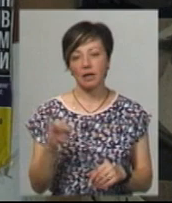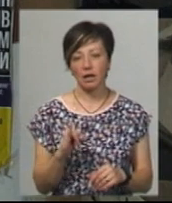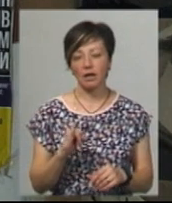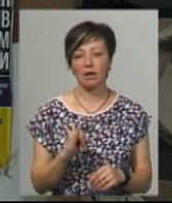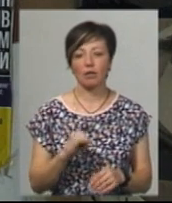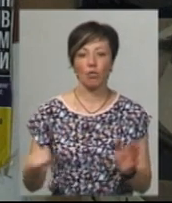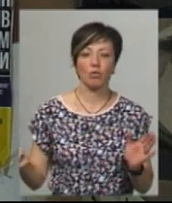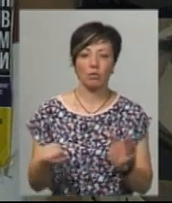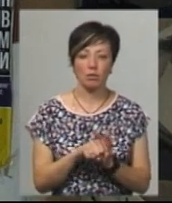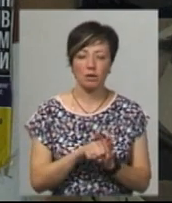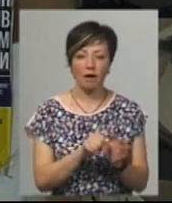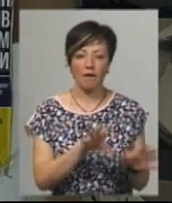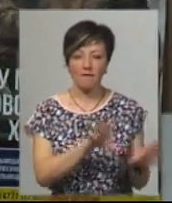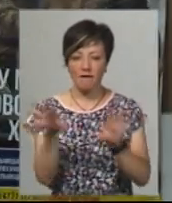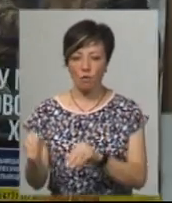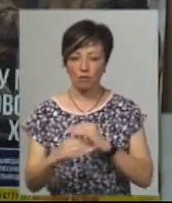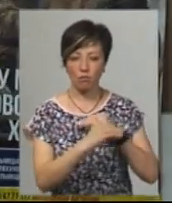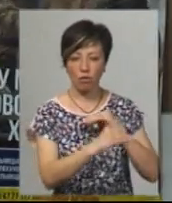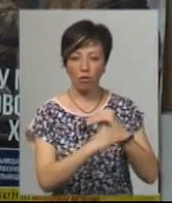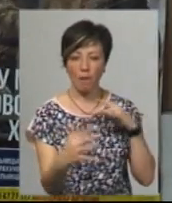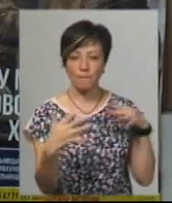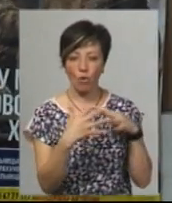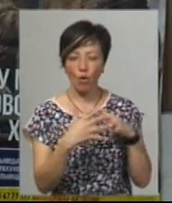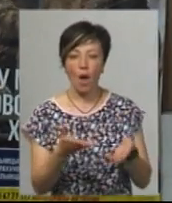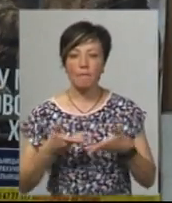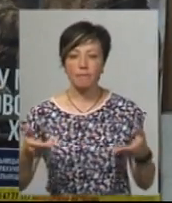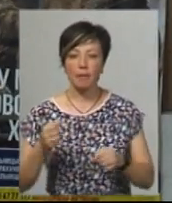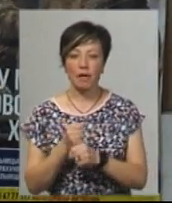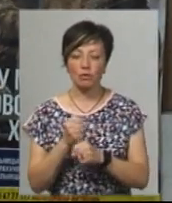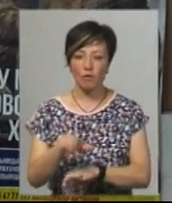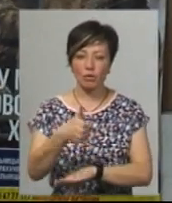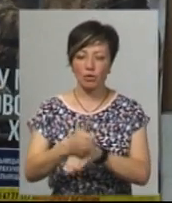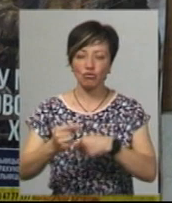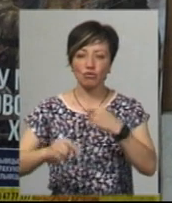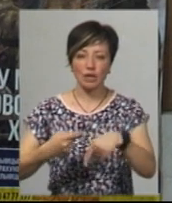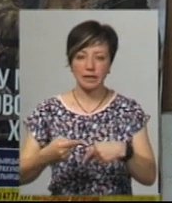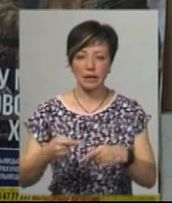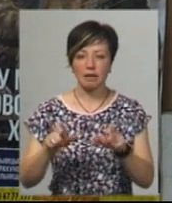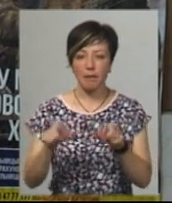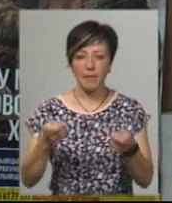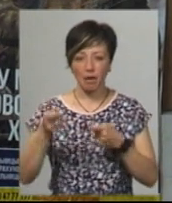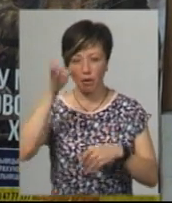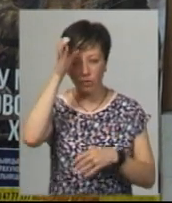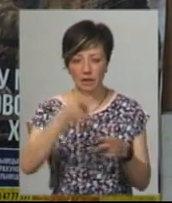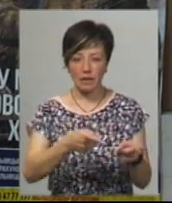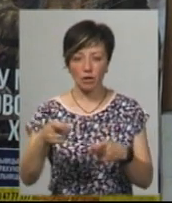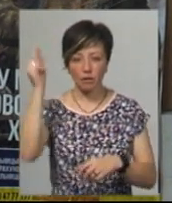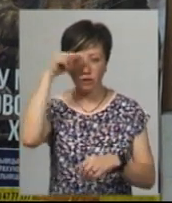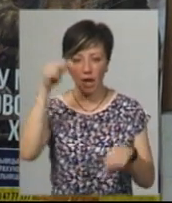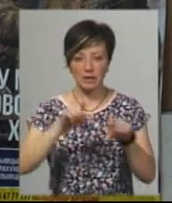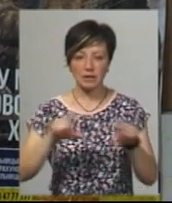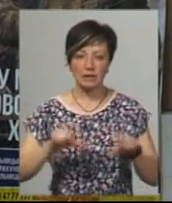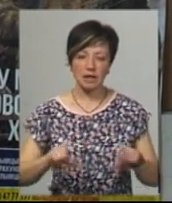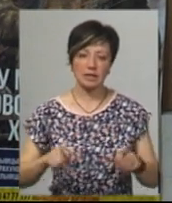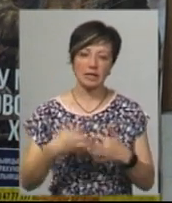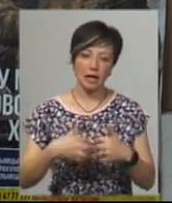200-х вивозять з поля бою. Ми працюємо в основному через департамент освіти, залучаємо навчальні заклади,